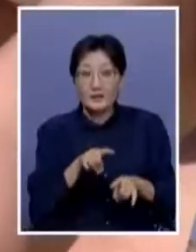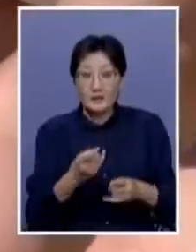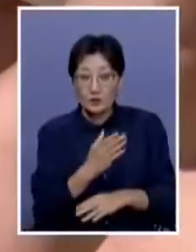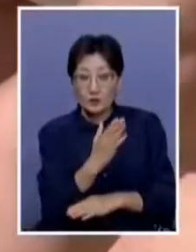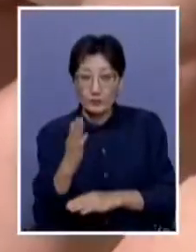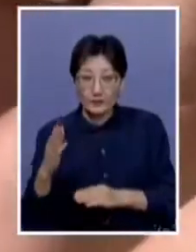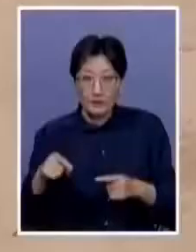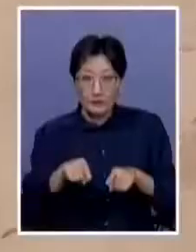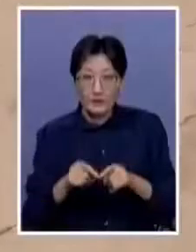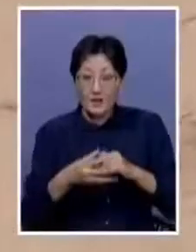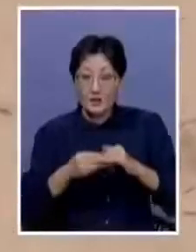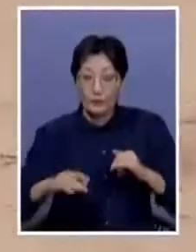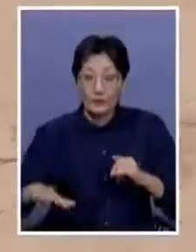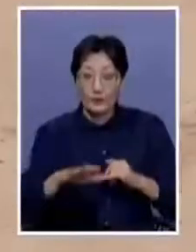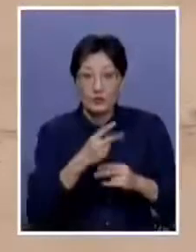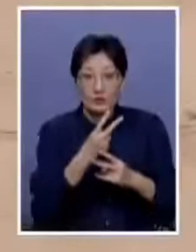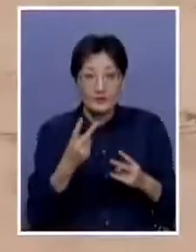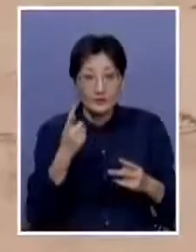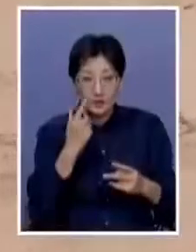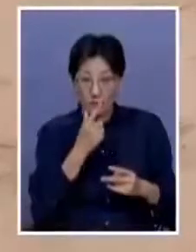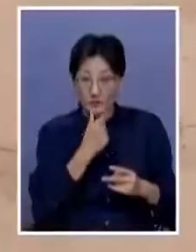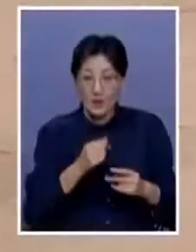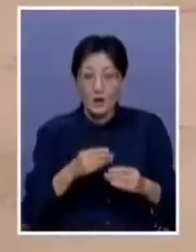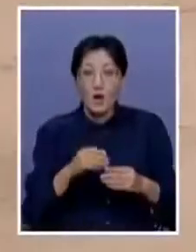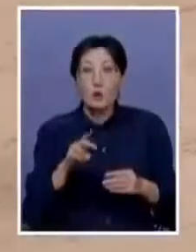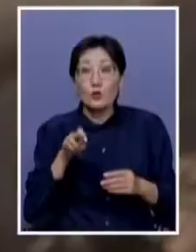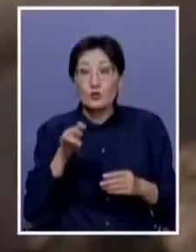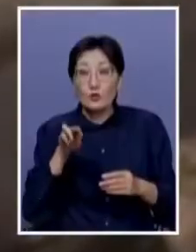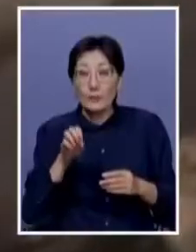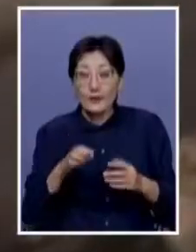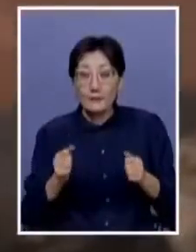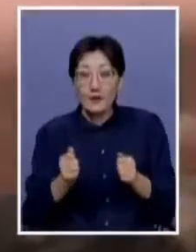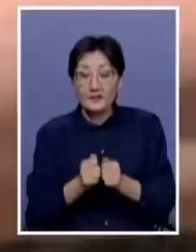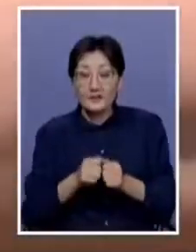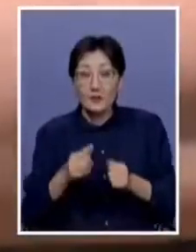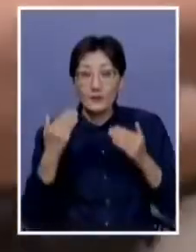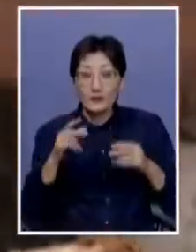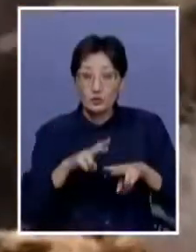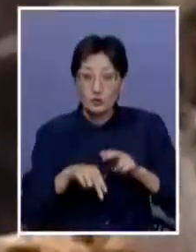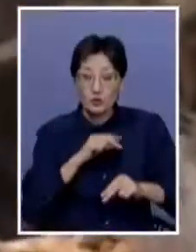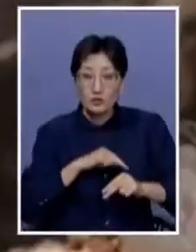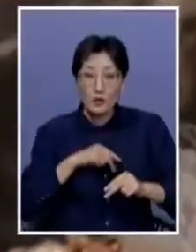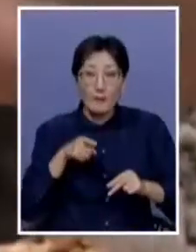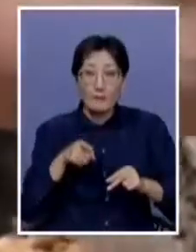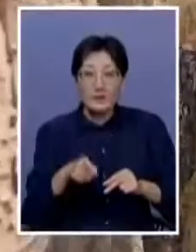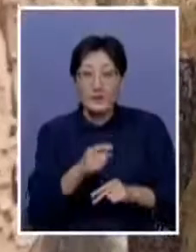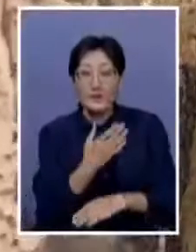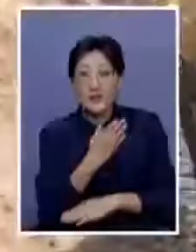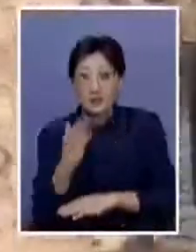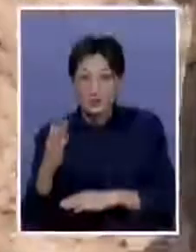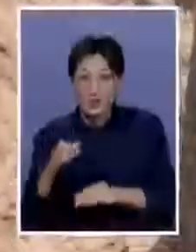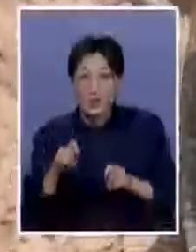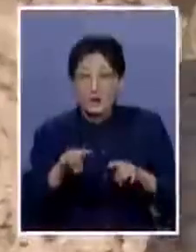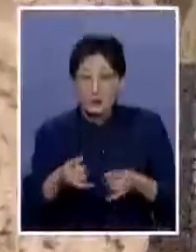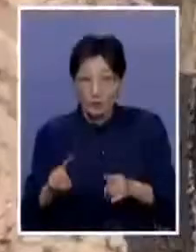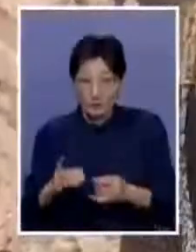шаңы шыққан топырақты көргенде көзіме жас келді дейді. Көктөбе маңындағы белгісіз құрылыс жұмыстары кезінде мыңдаған алма мен өрік ағаштары